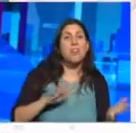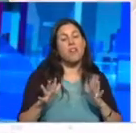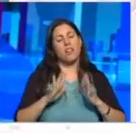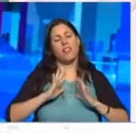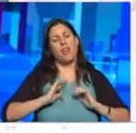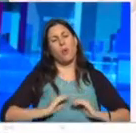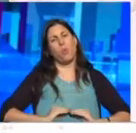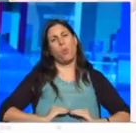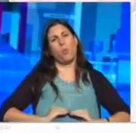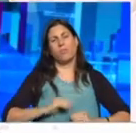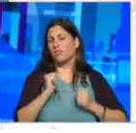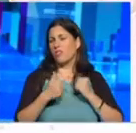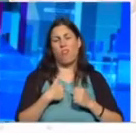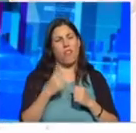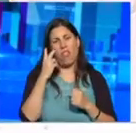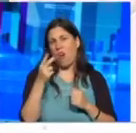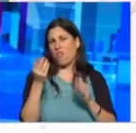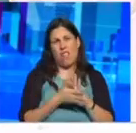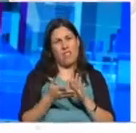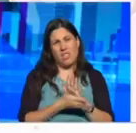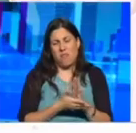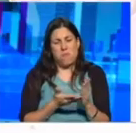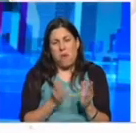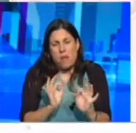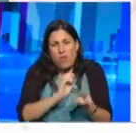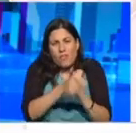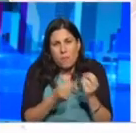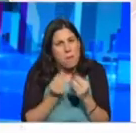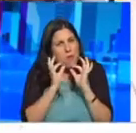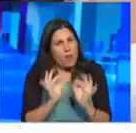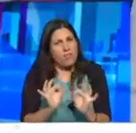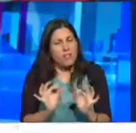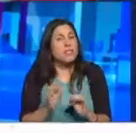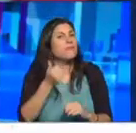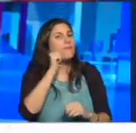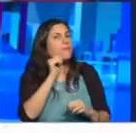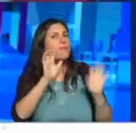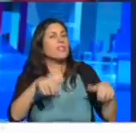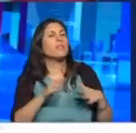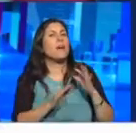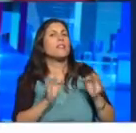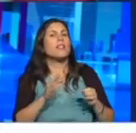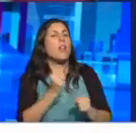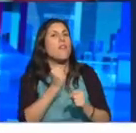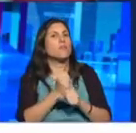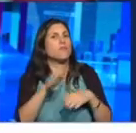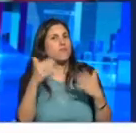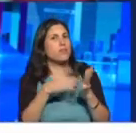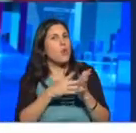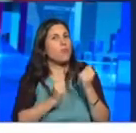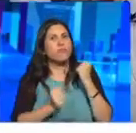נרגענו לגמרי, וקשה לי מאוד לראות את התיקים האלה מבשילים למשהו רציני. אתמול נשיא בית הדין לעבודה העביר ביקורת